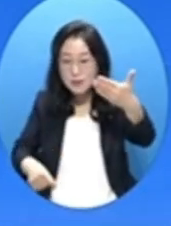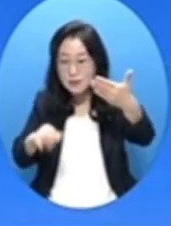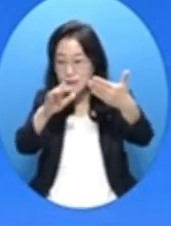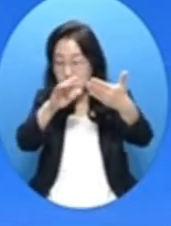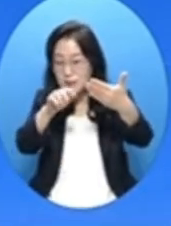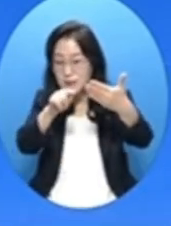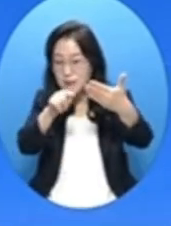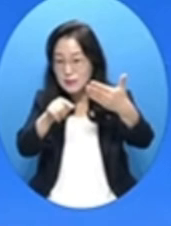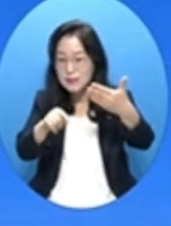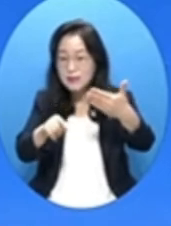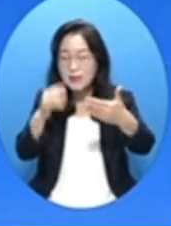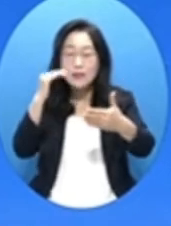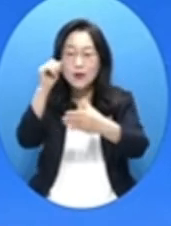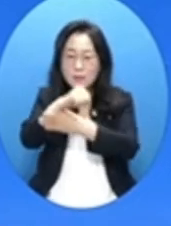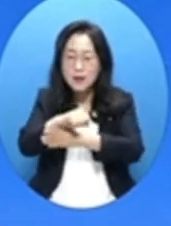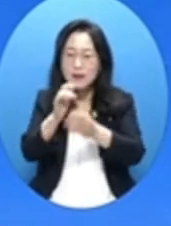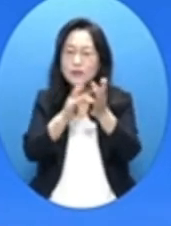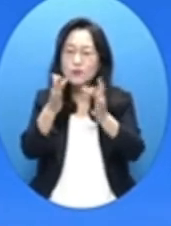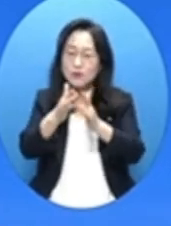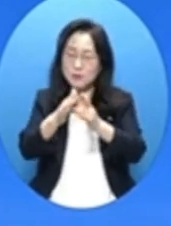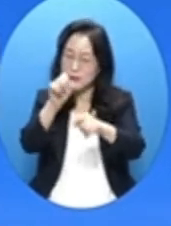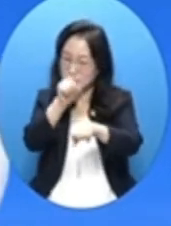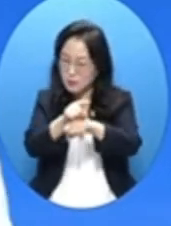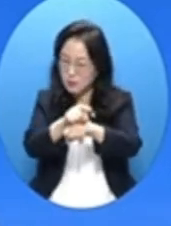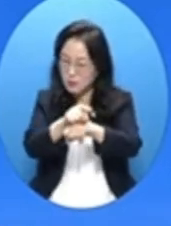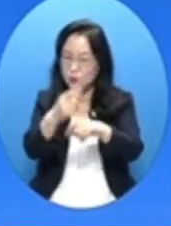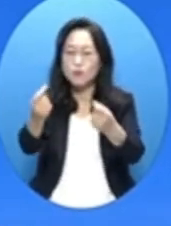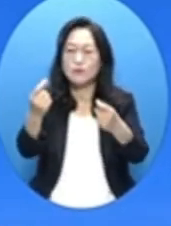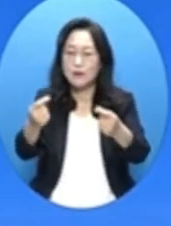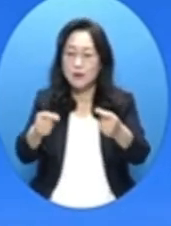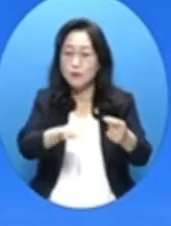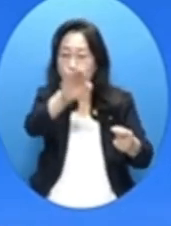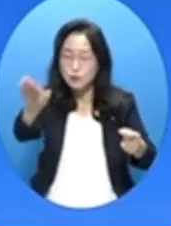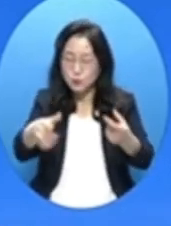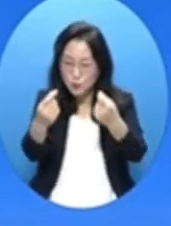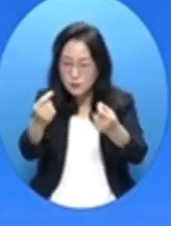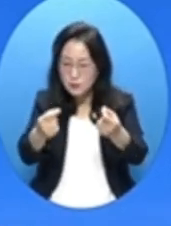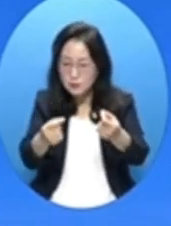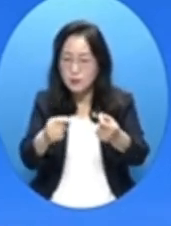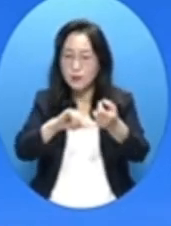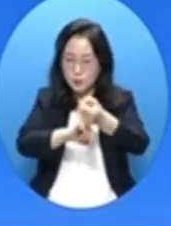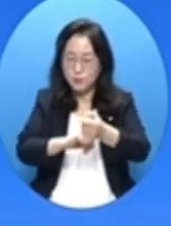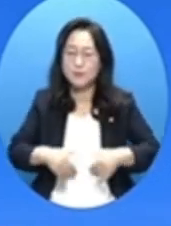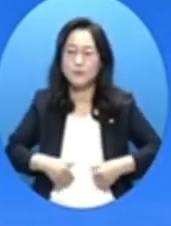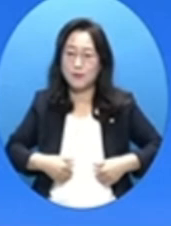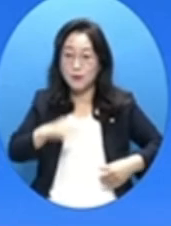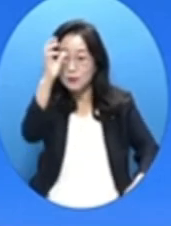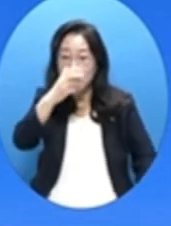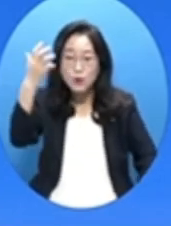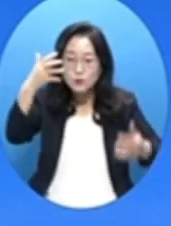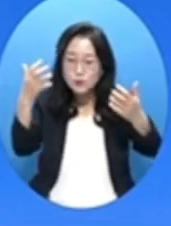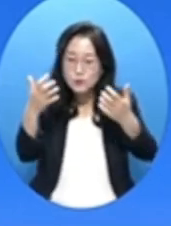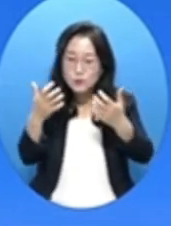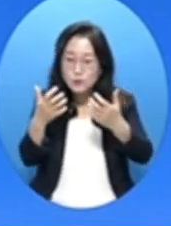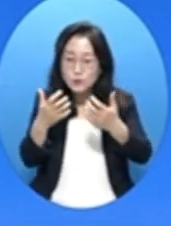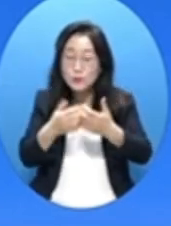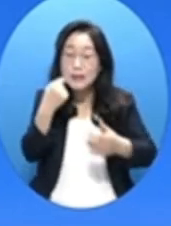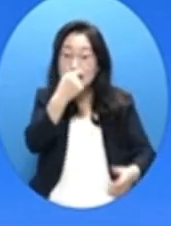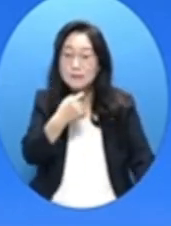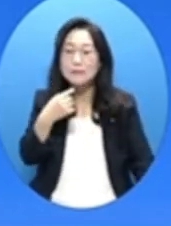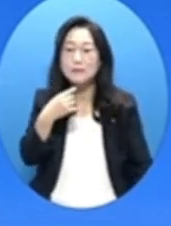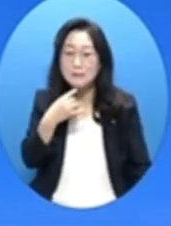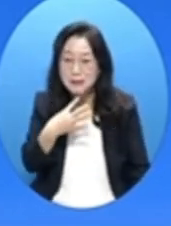성품이고 우리가 성령 충만했을 때 우리에게 나타나야 하는 열매인 것입니다. 성령으로 충만하지 않는다면 충만한다고